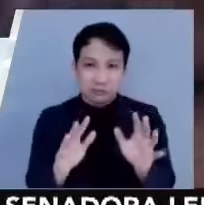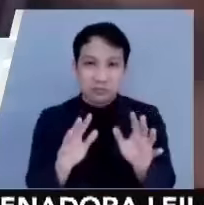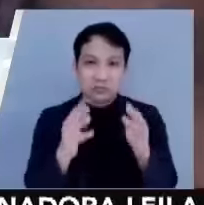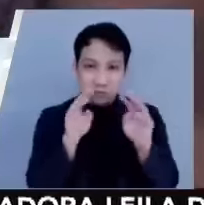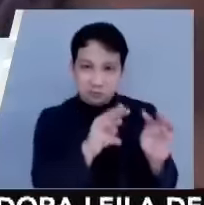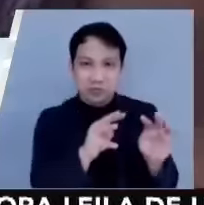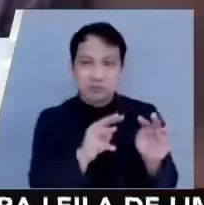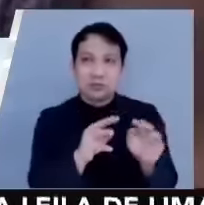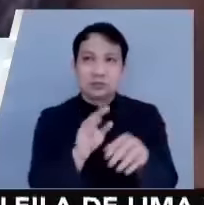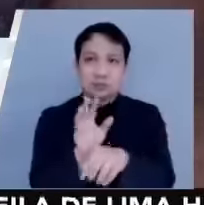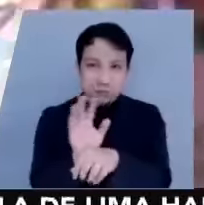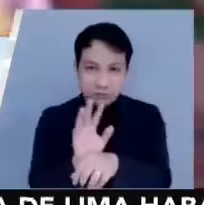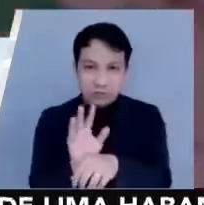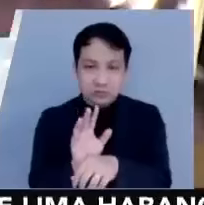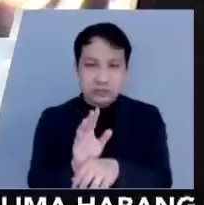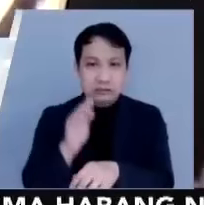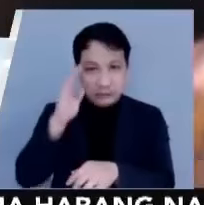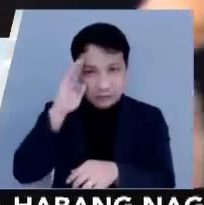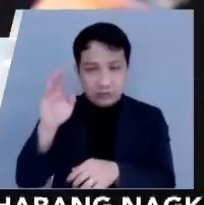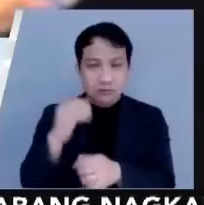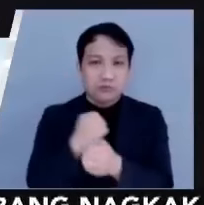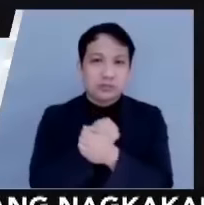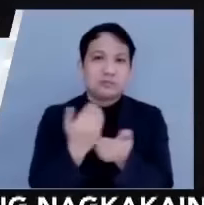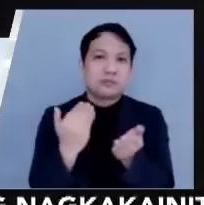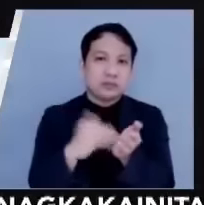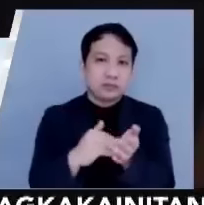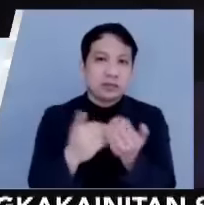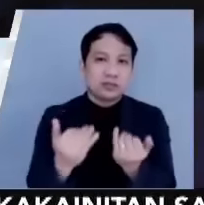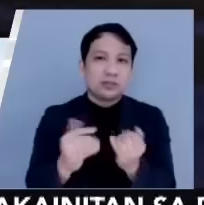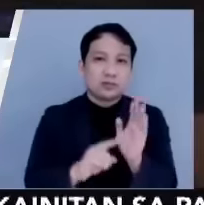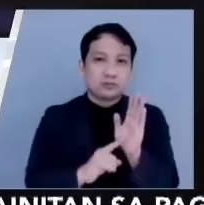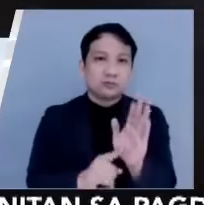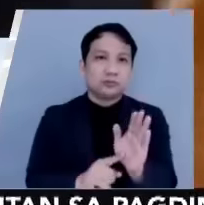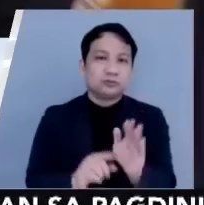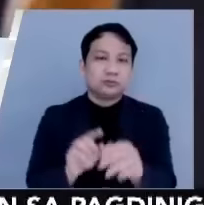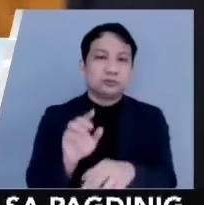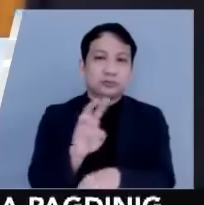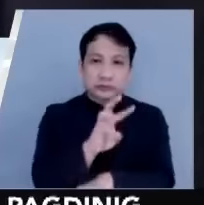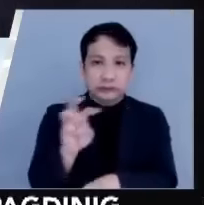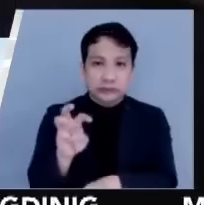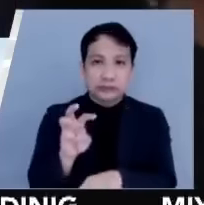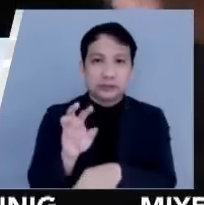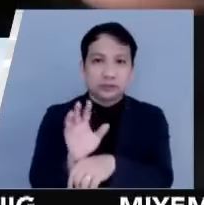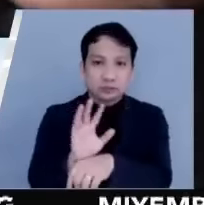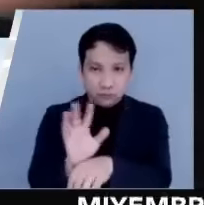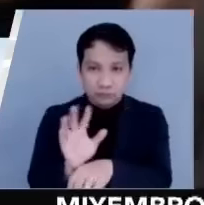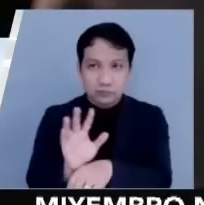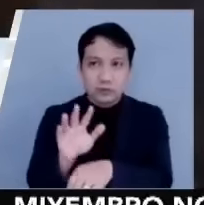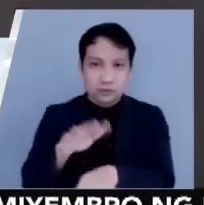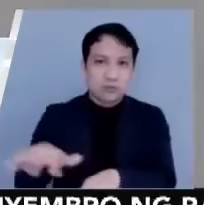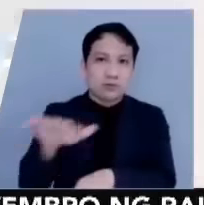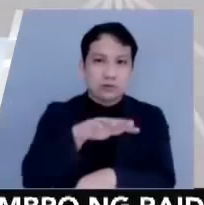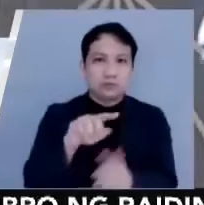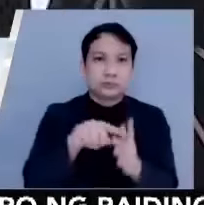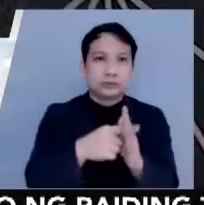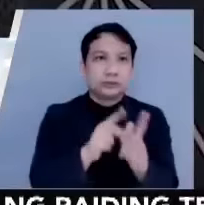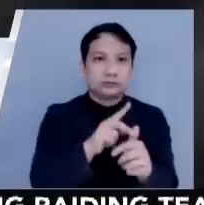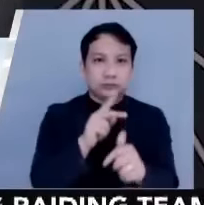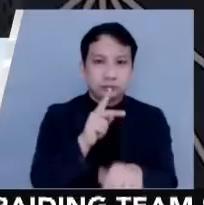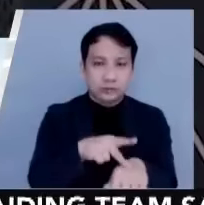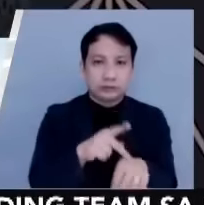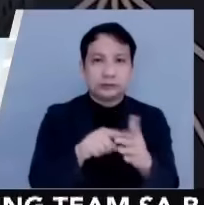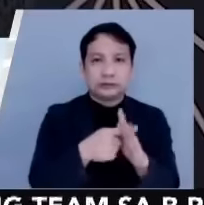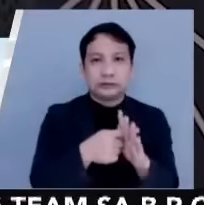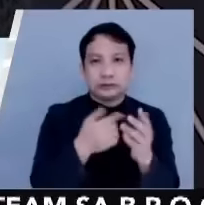much-anticipated film na Hello, Love Again na showing na sa more than 600 cinemas nationwide simula ngayong araw. Bukod